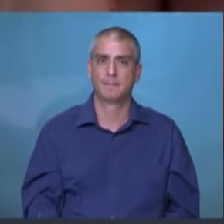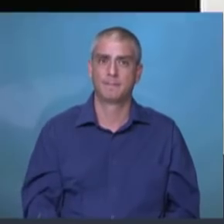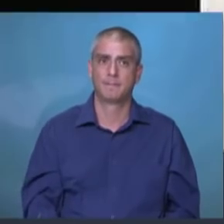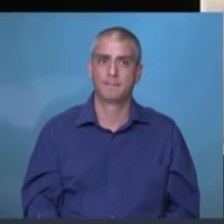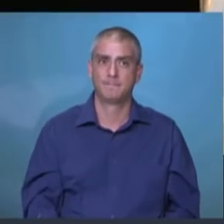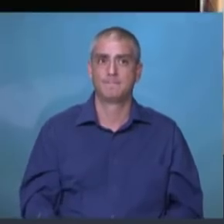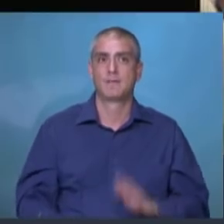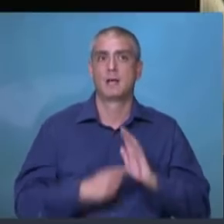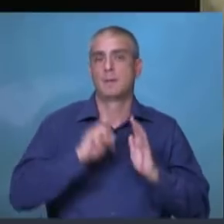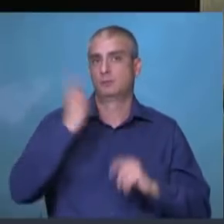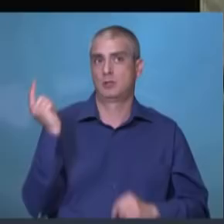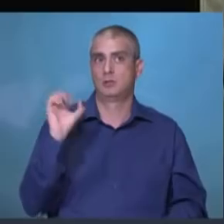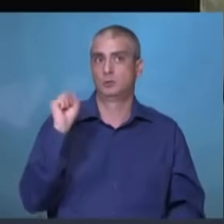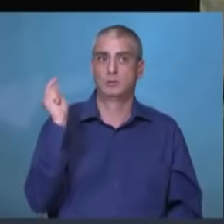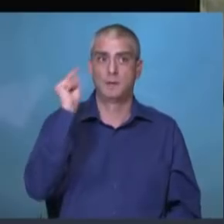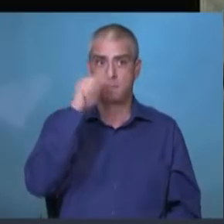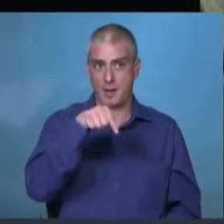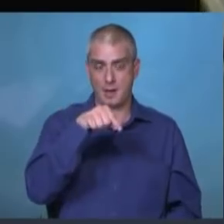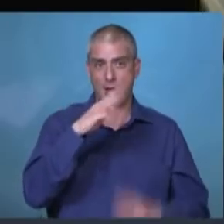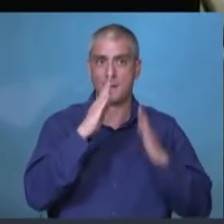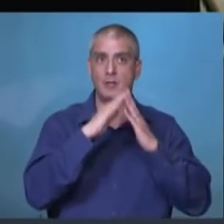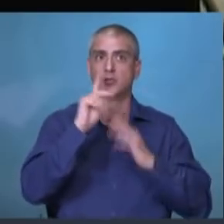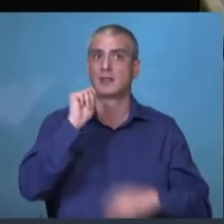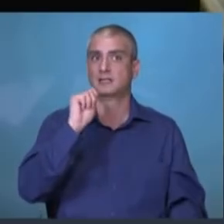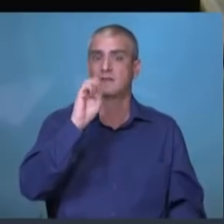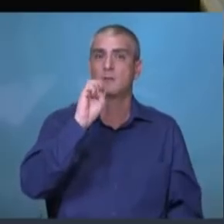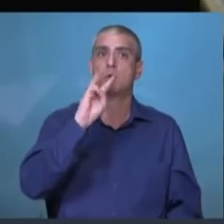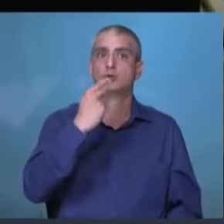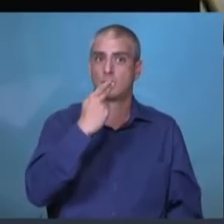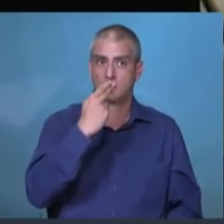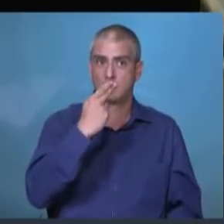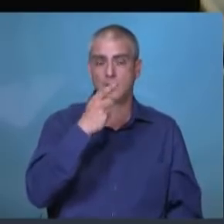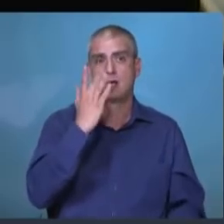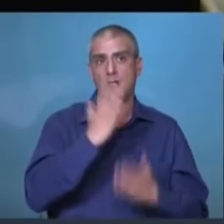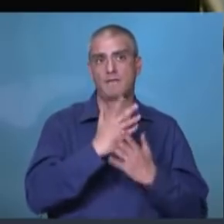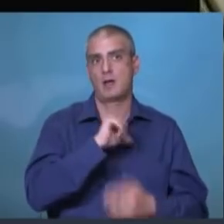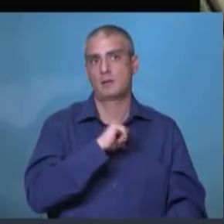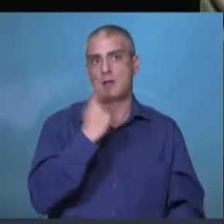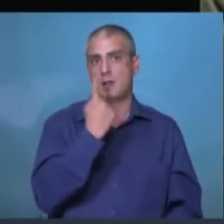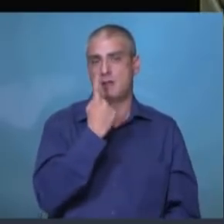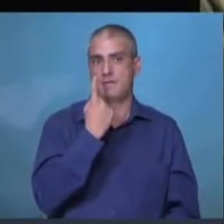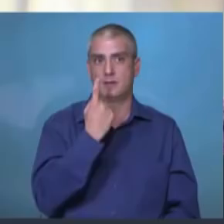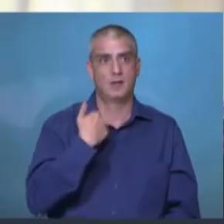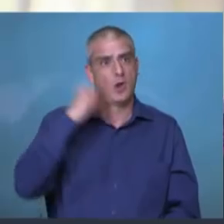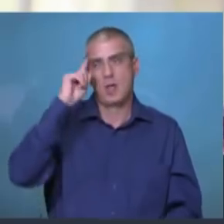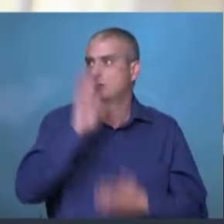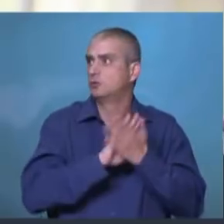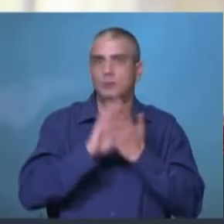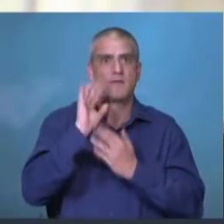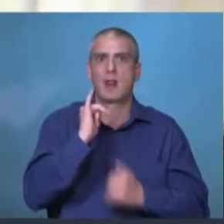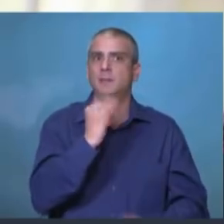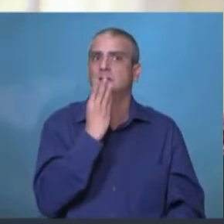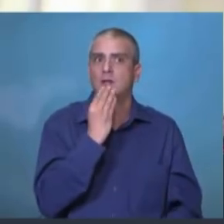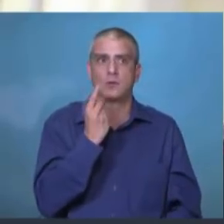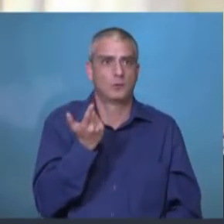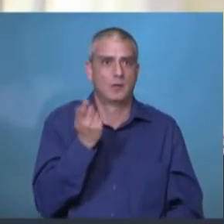בפעם השנייה שסוזי באה לכאן, לבית של תרצה ומשה, היא הייתה כבר לבד. I didn't know anything about Judaism, you know, I